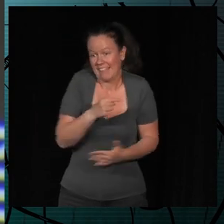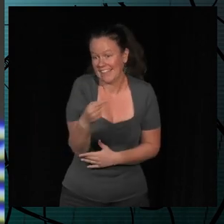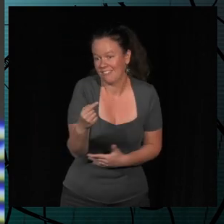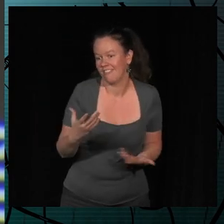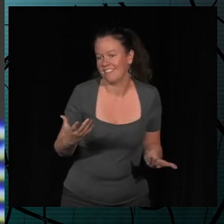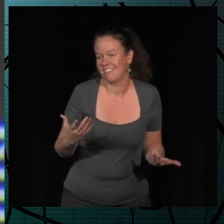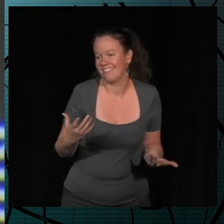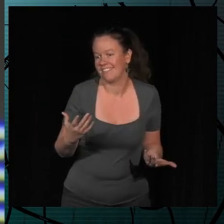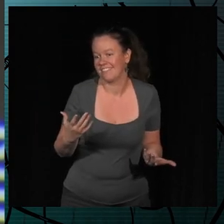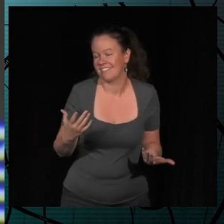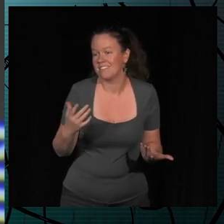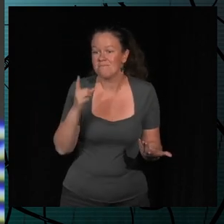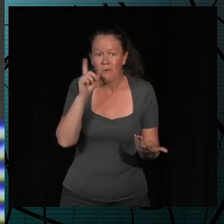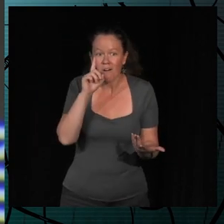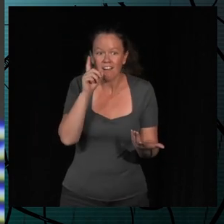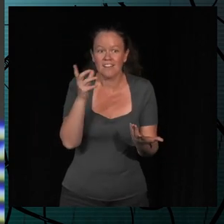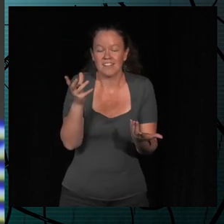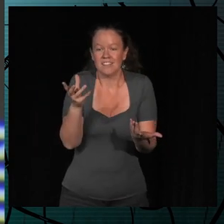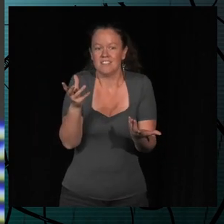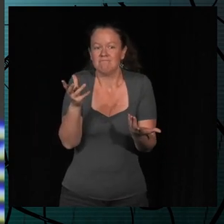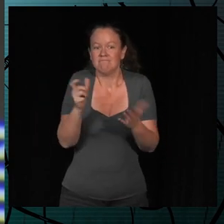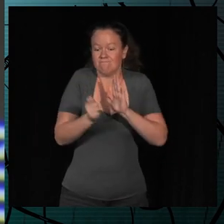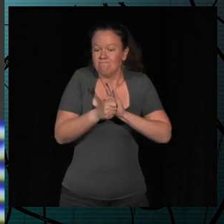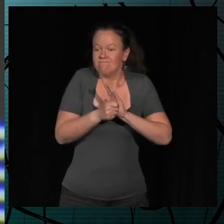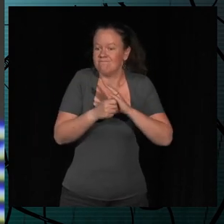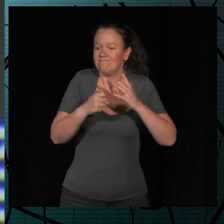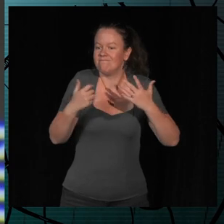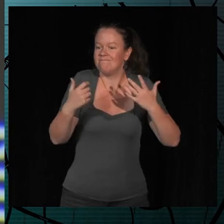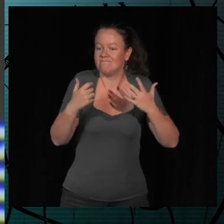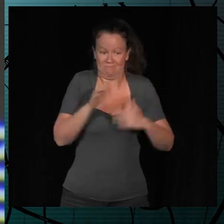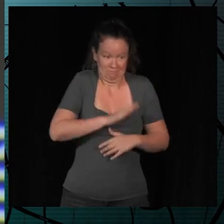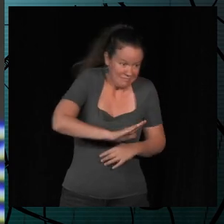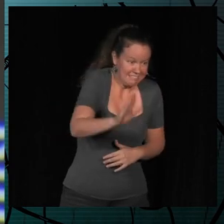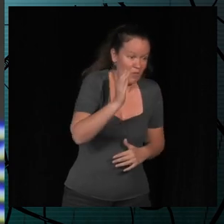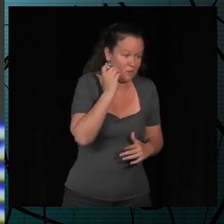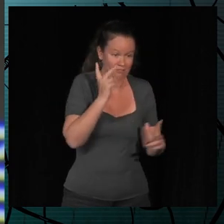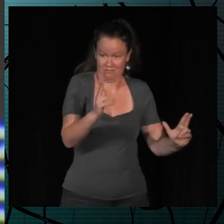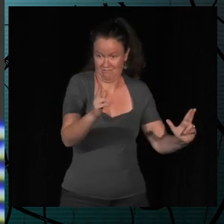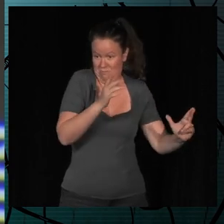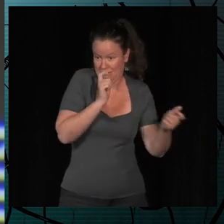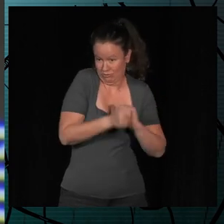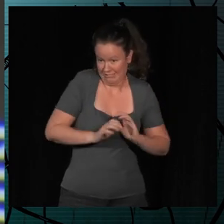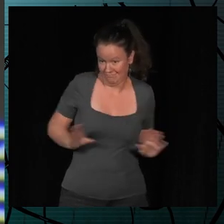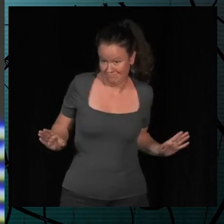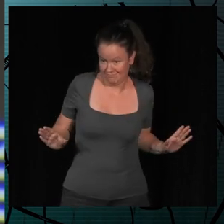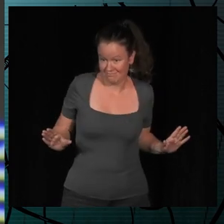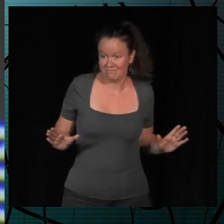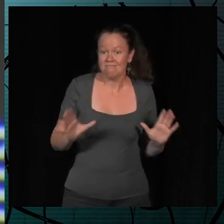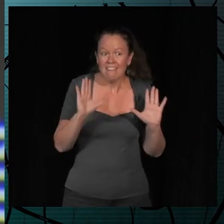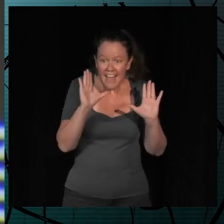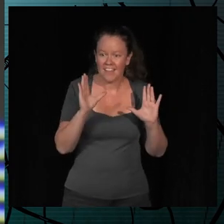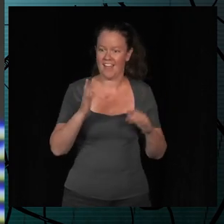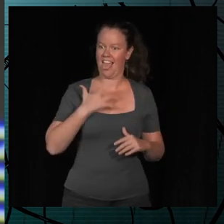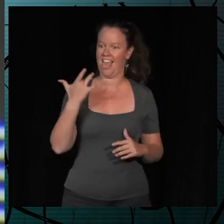d'études ont montré que cette particularité de l'adolescence est à l'origine de extraordinaire